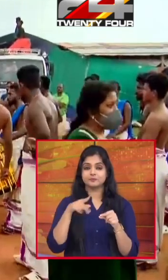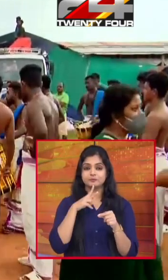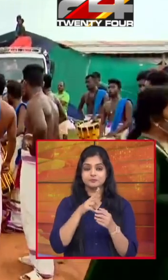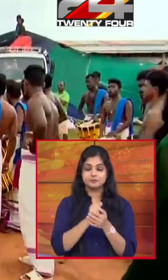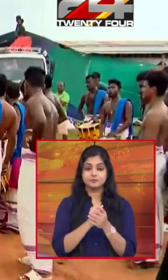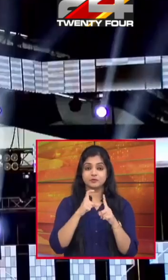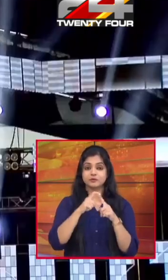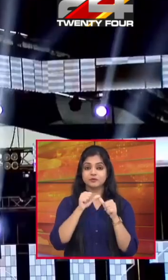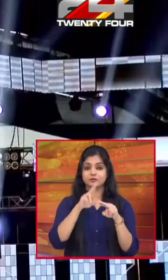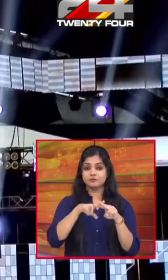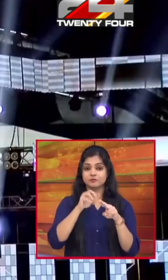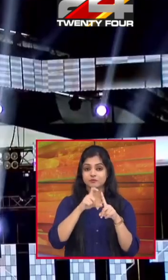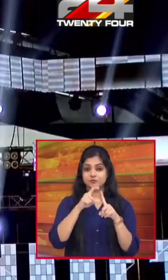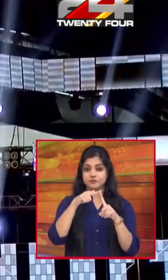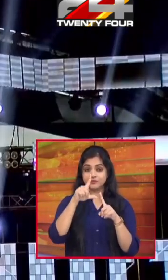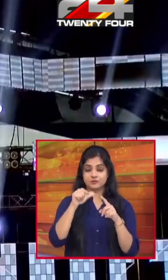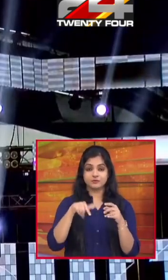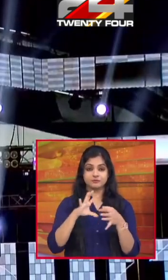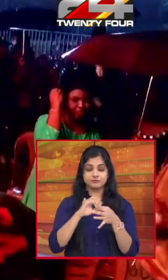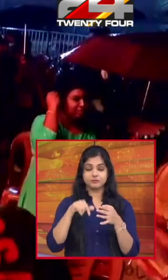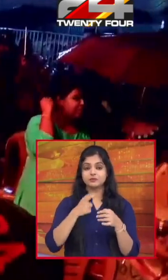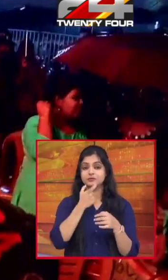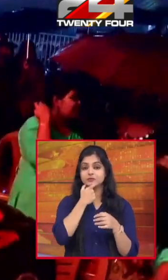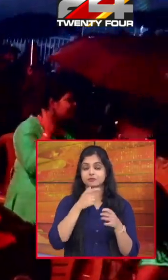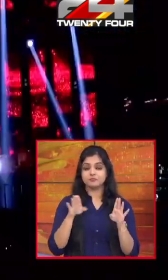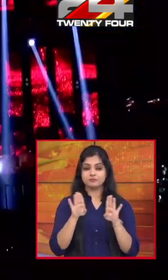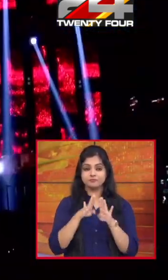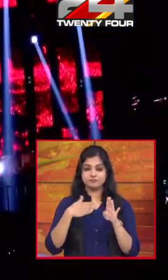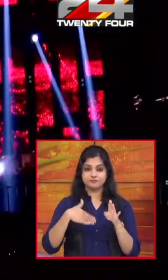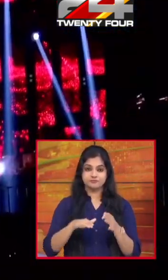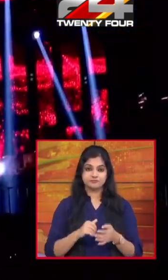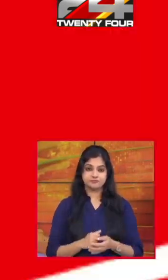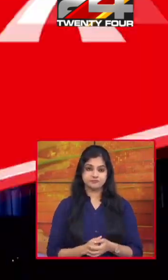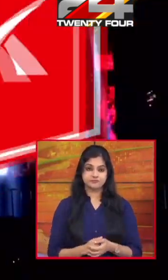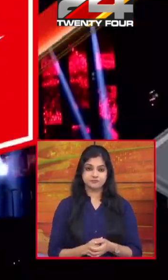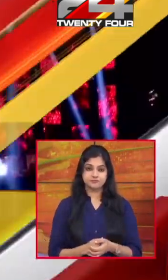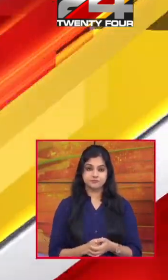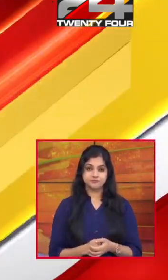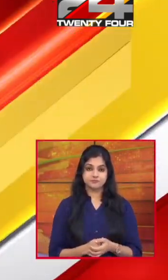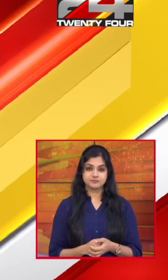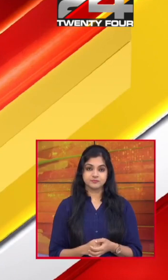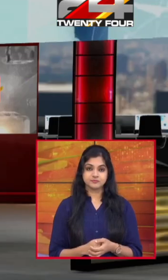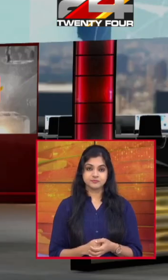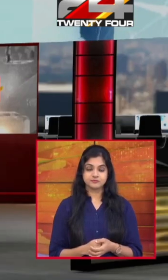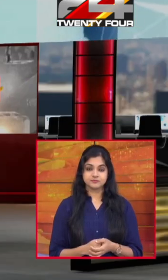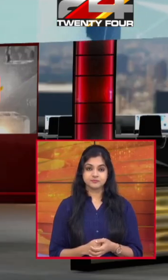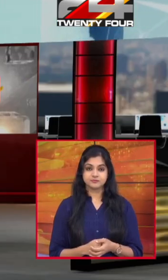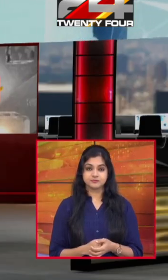ഡാഫോഡിൽ ഡ്രീംസ് ഗ്രൂപ്പ് അണിയിച്ചൊരുക്കുന്ന കാർണിവൽ ഞായറാഴ്ച സമാപിക്കും. 24 കൊല്ലം.